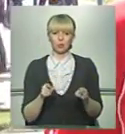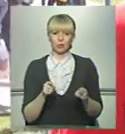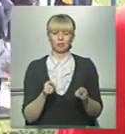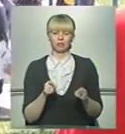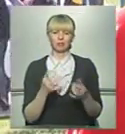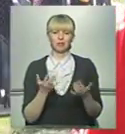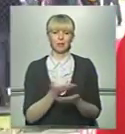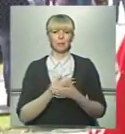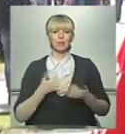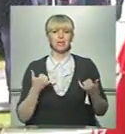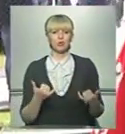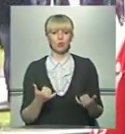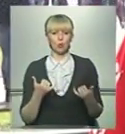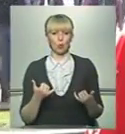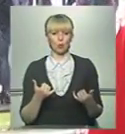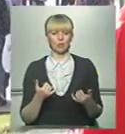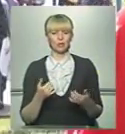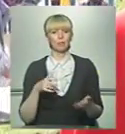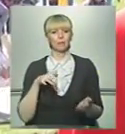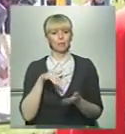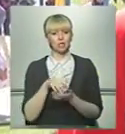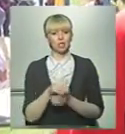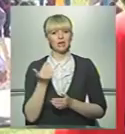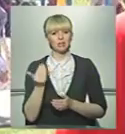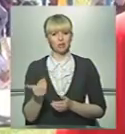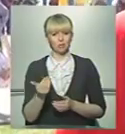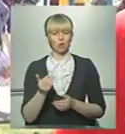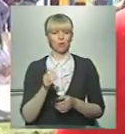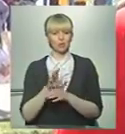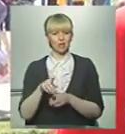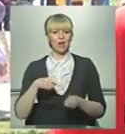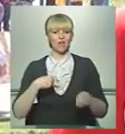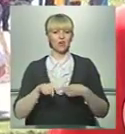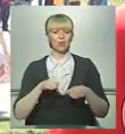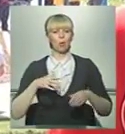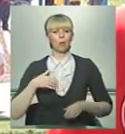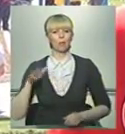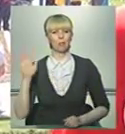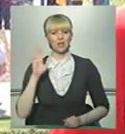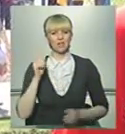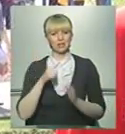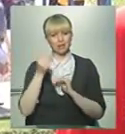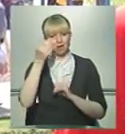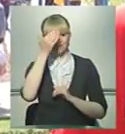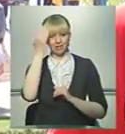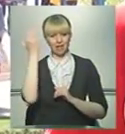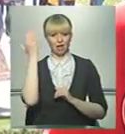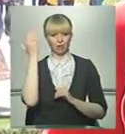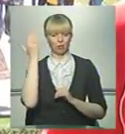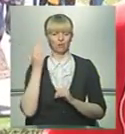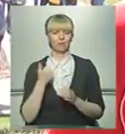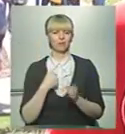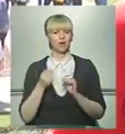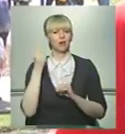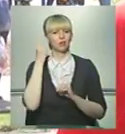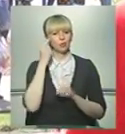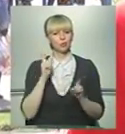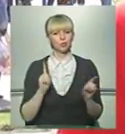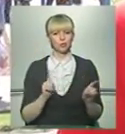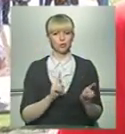сьогодні прийшли йому післати футбольний привіт туди на небо. Я думаю,